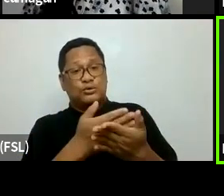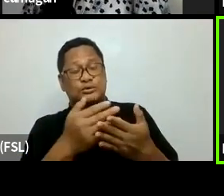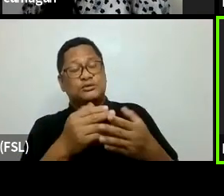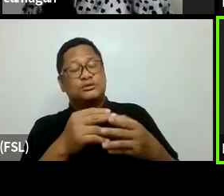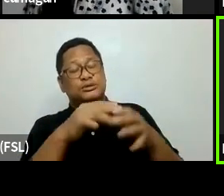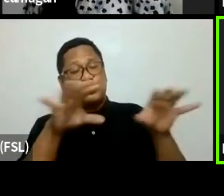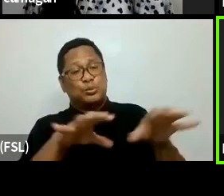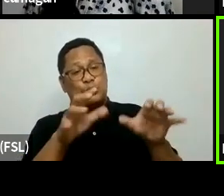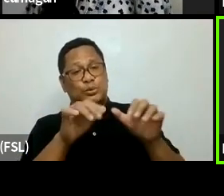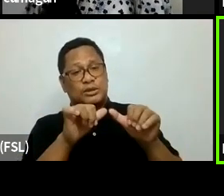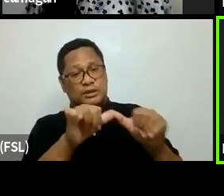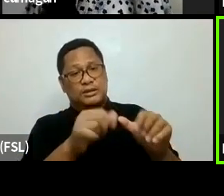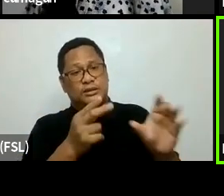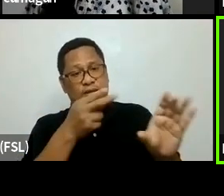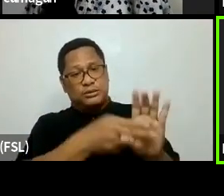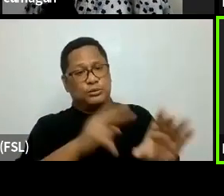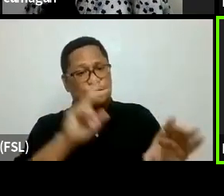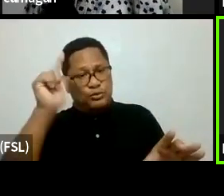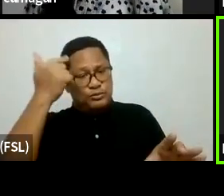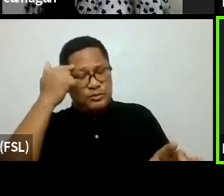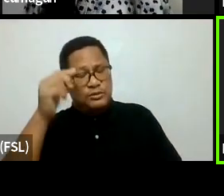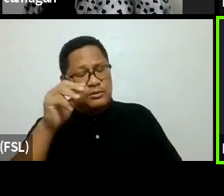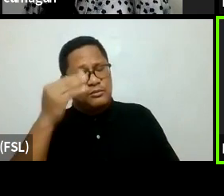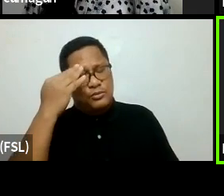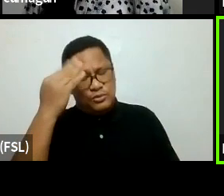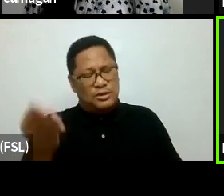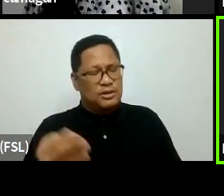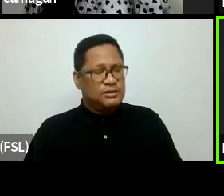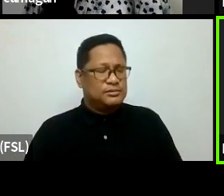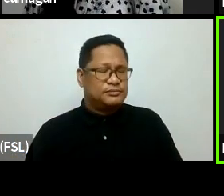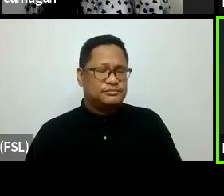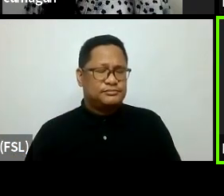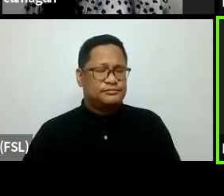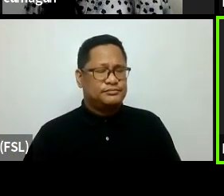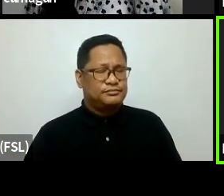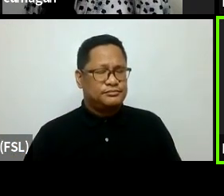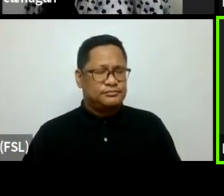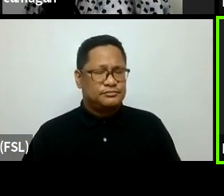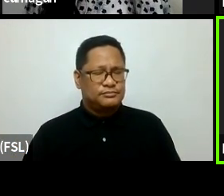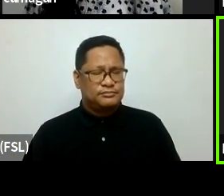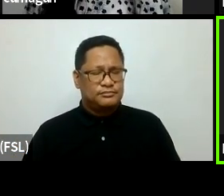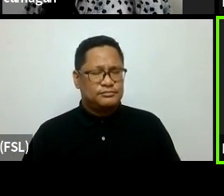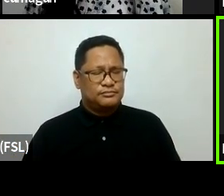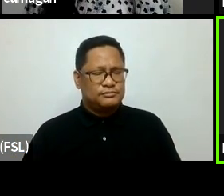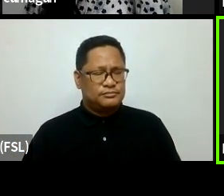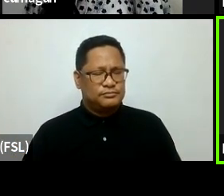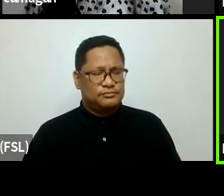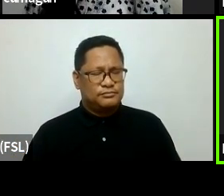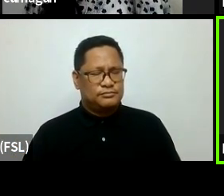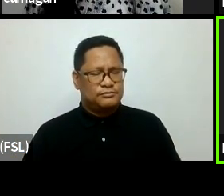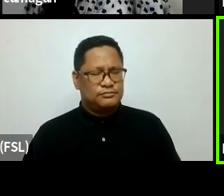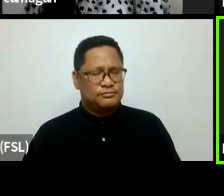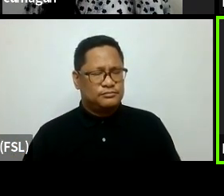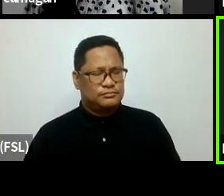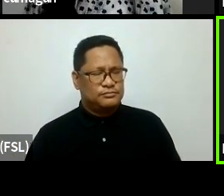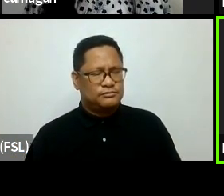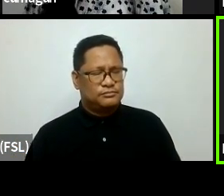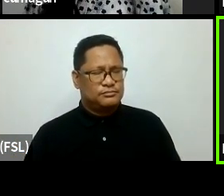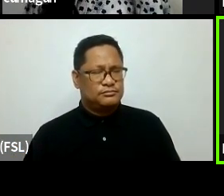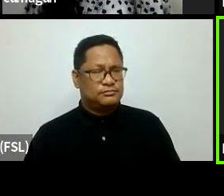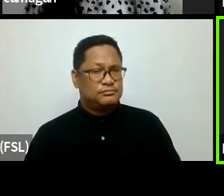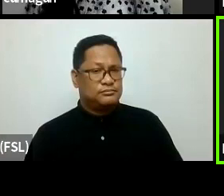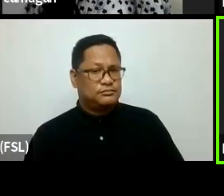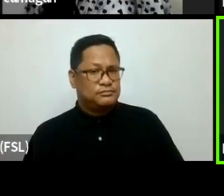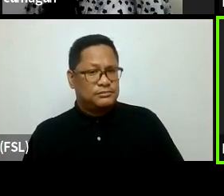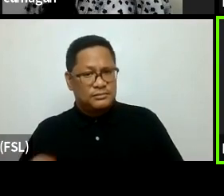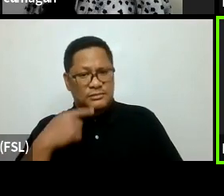Hindi ko na okay. Mahal. Pero kung hindi ko kakakaroon, pwedeng pagsabay. Business na naman na kailangan harapin